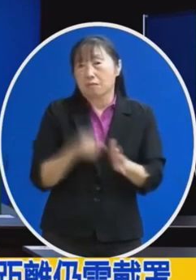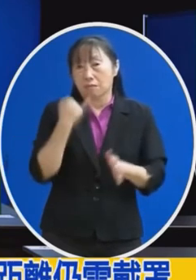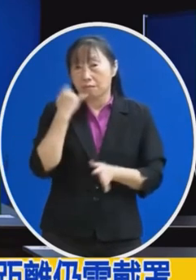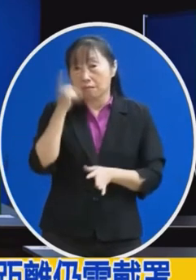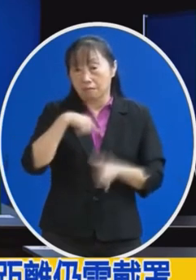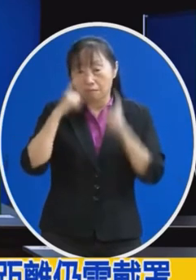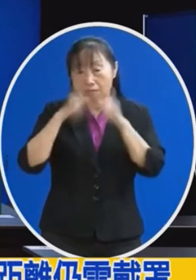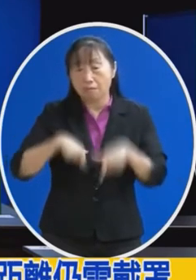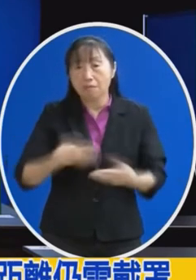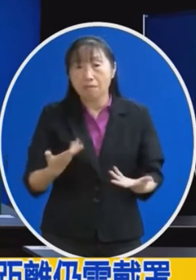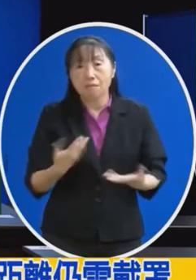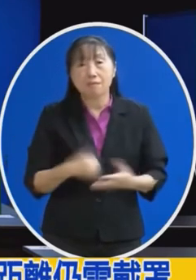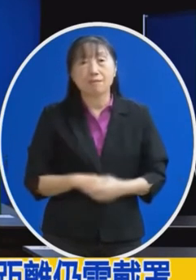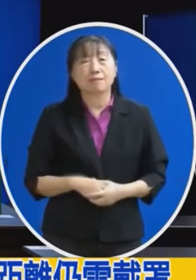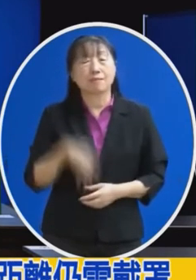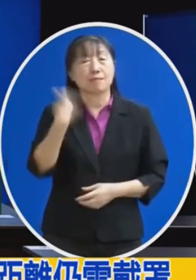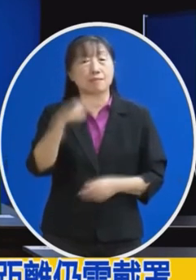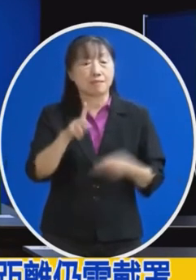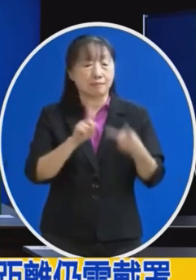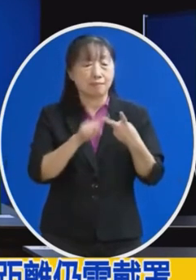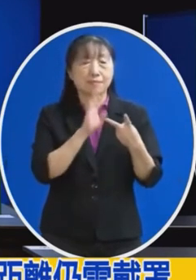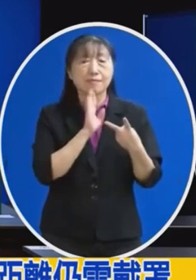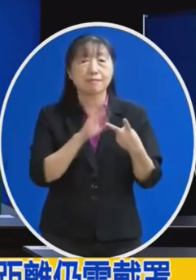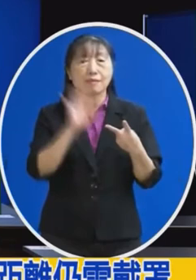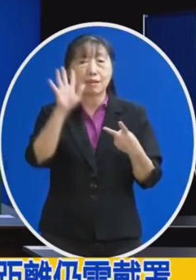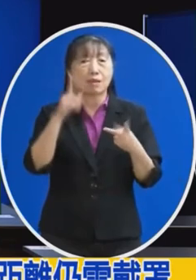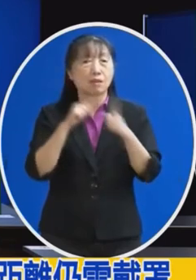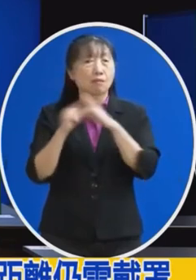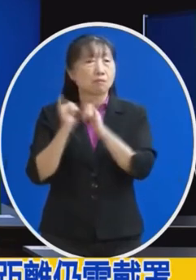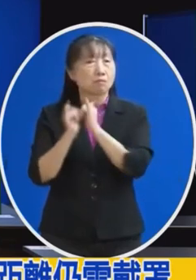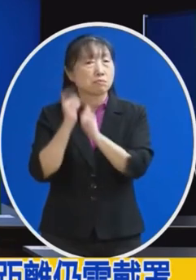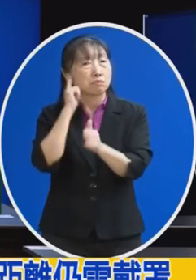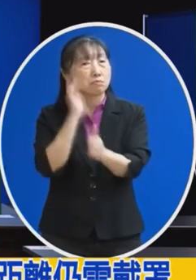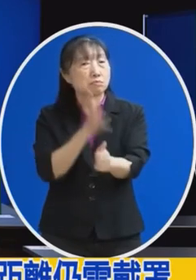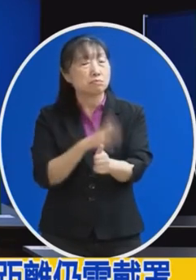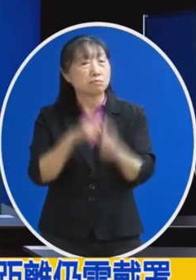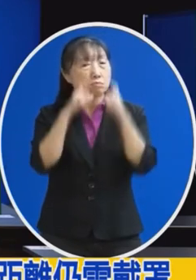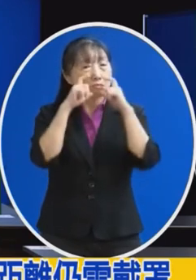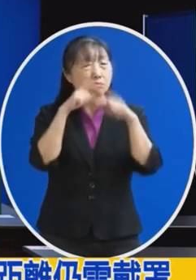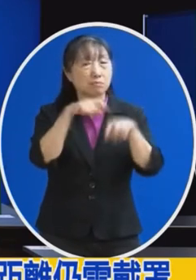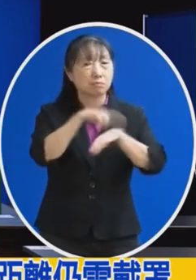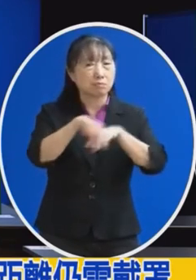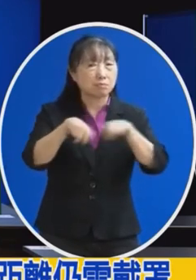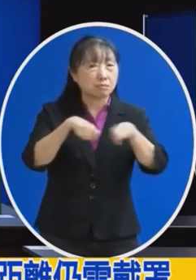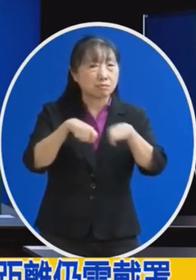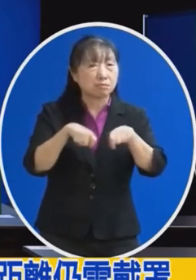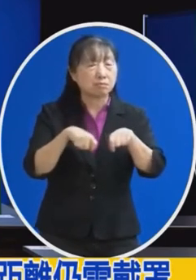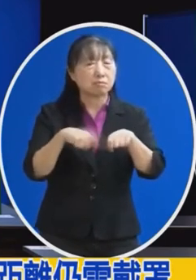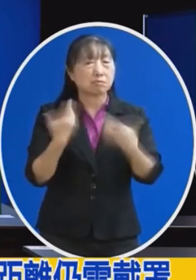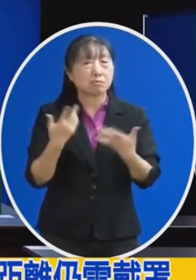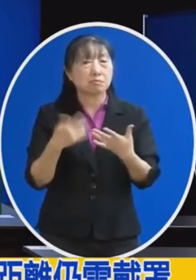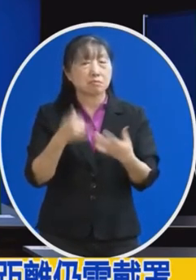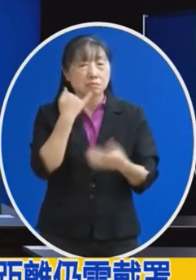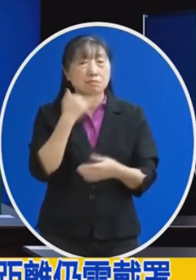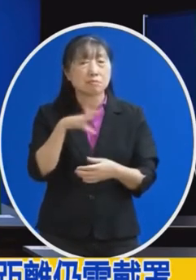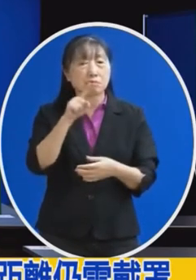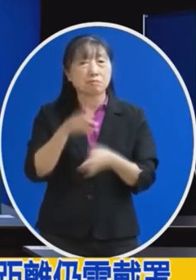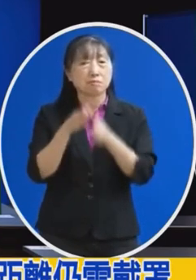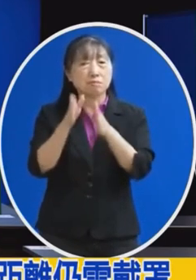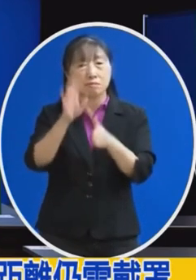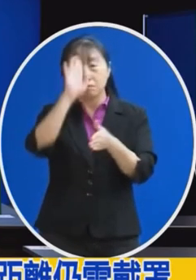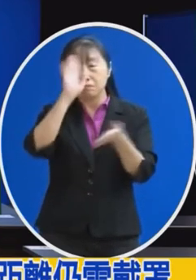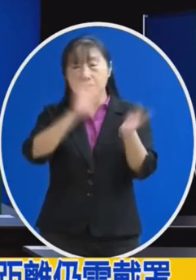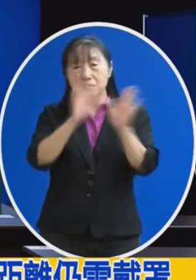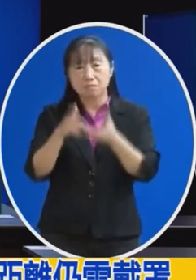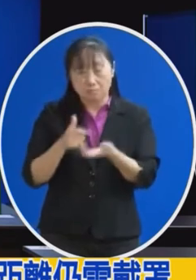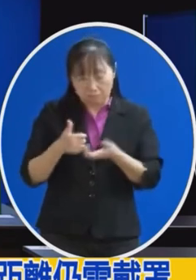不用戴口罩比赛？然后第二个问题是，有民众认为跟口罩政策放宽相比，就是还不如先不要再进行